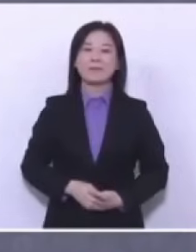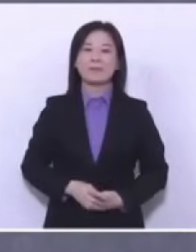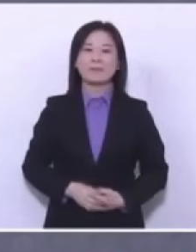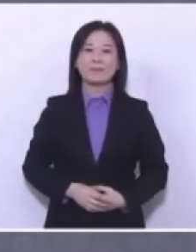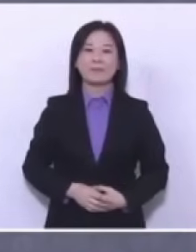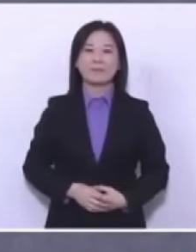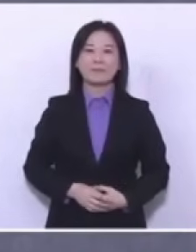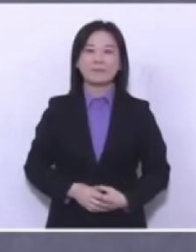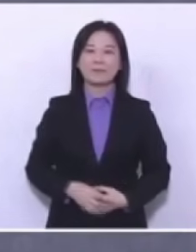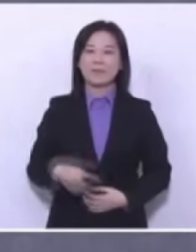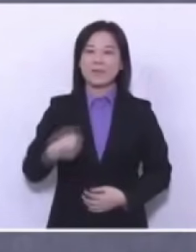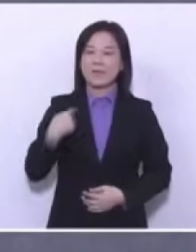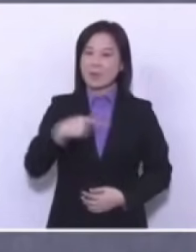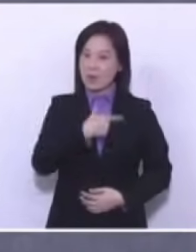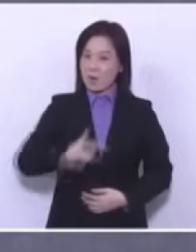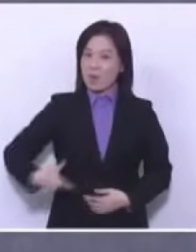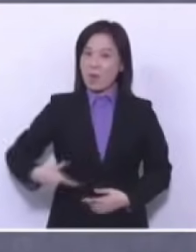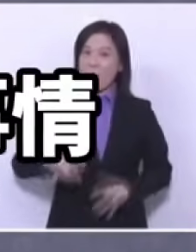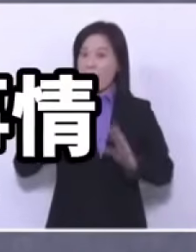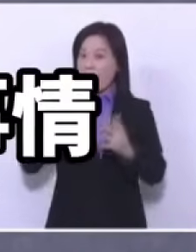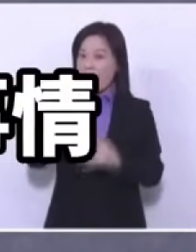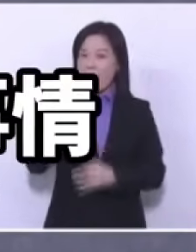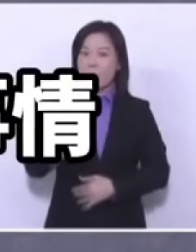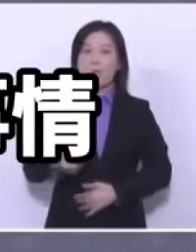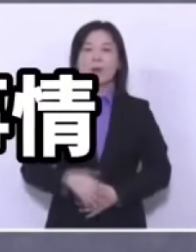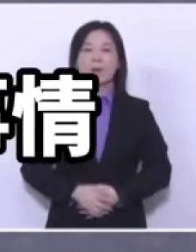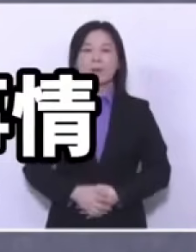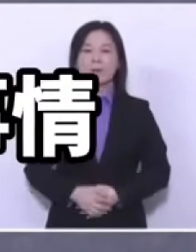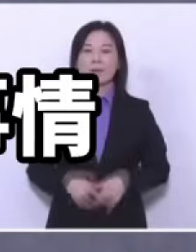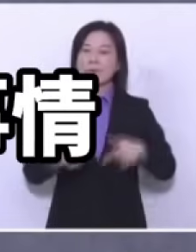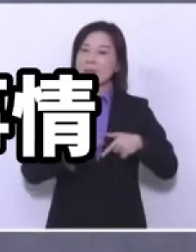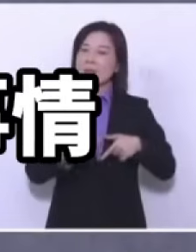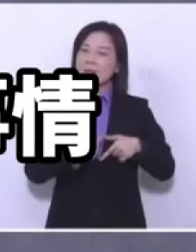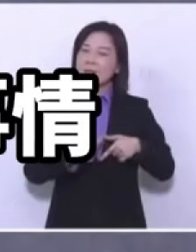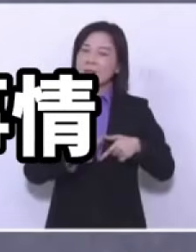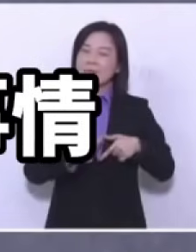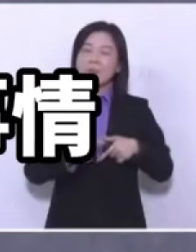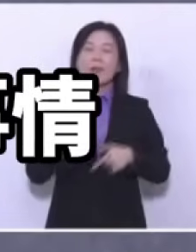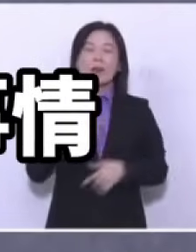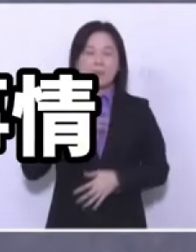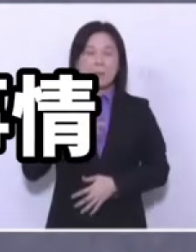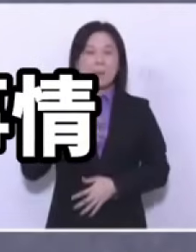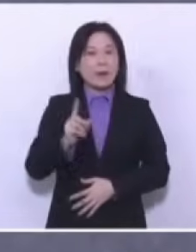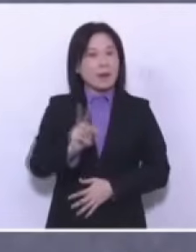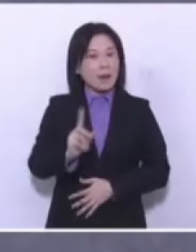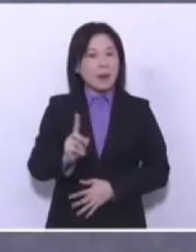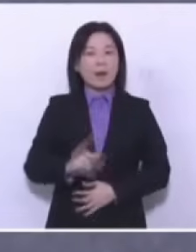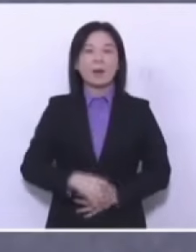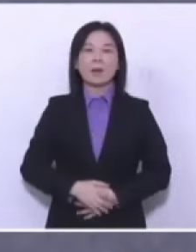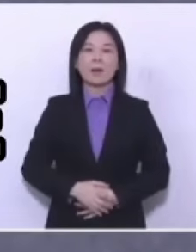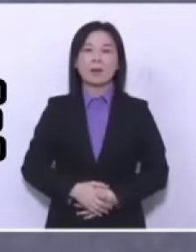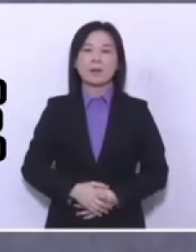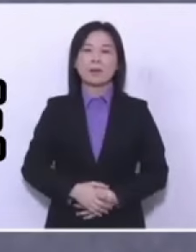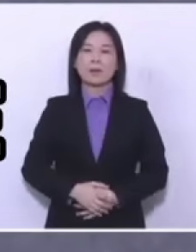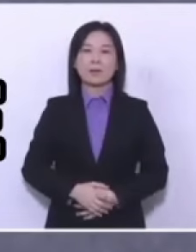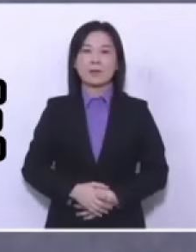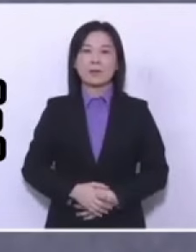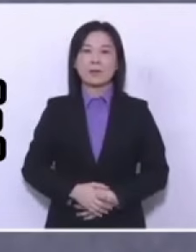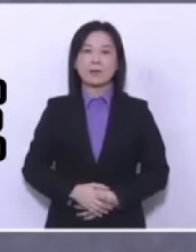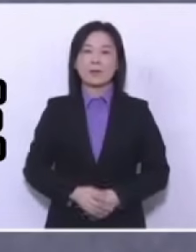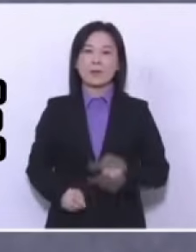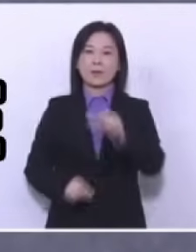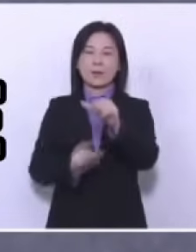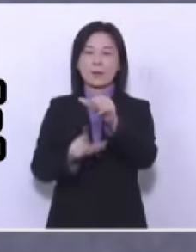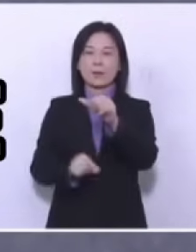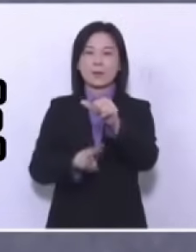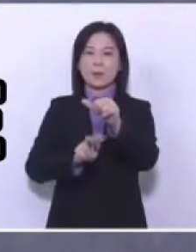为竞选总统的我，其实在内心里面深深了解一件事情，从520